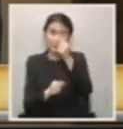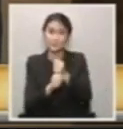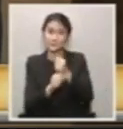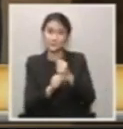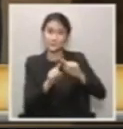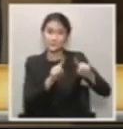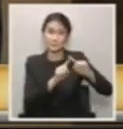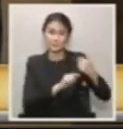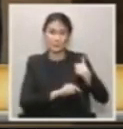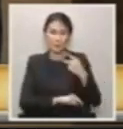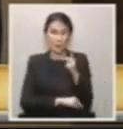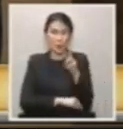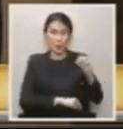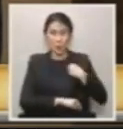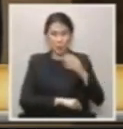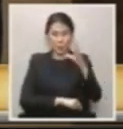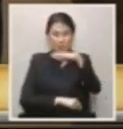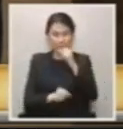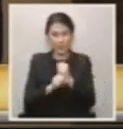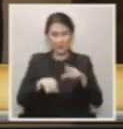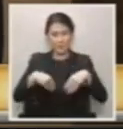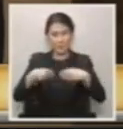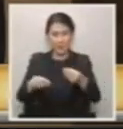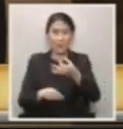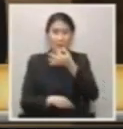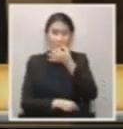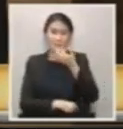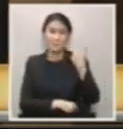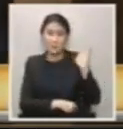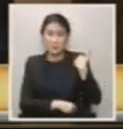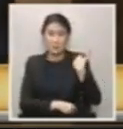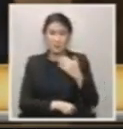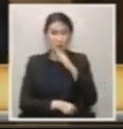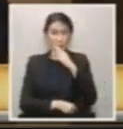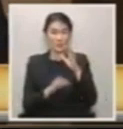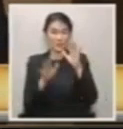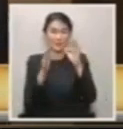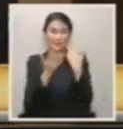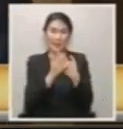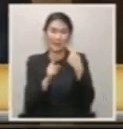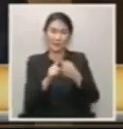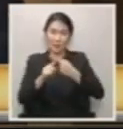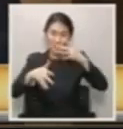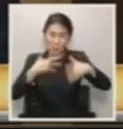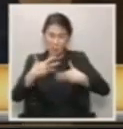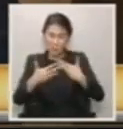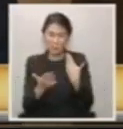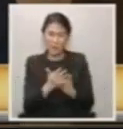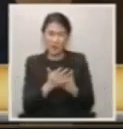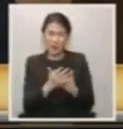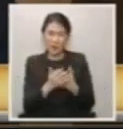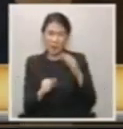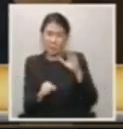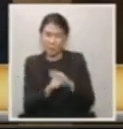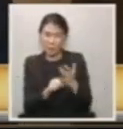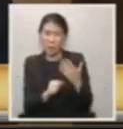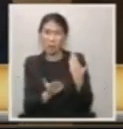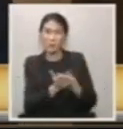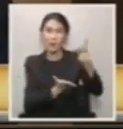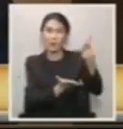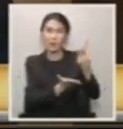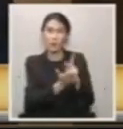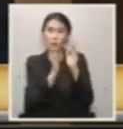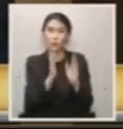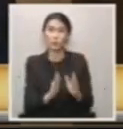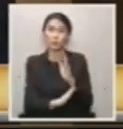แล้วถ้าประกอบอาชีพขาดรายได้นั้นก็สามารถมากู้ยืมเงินจากกองทุนค